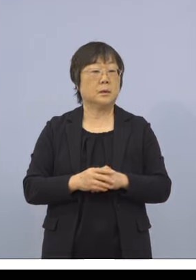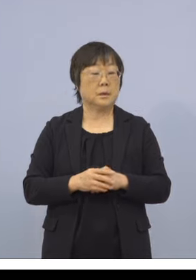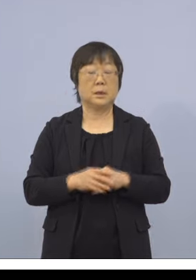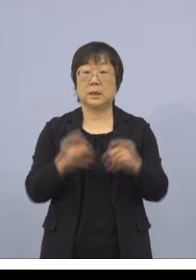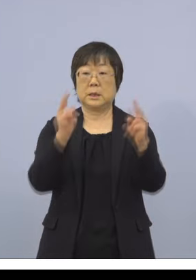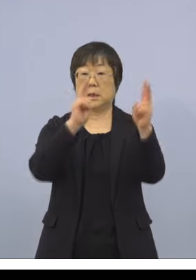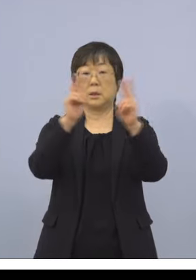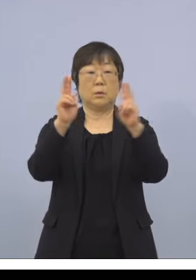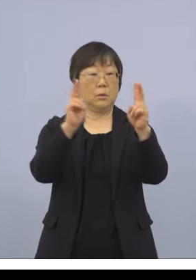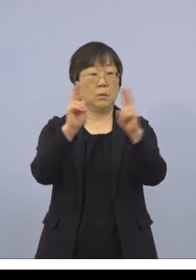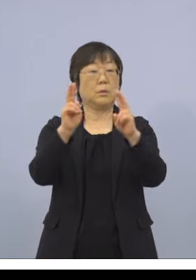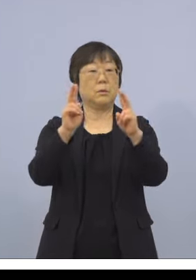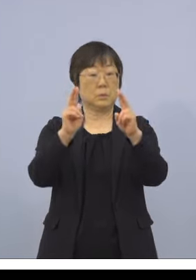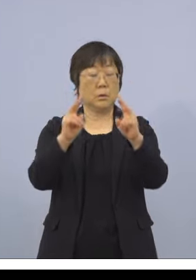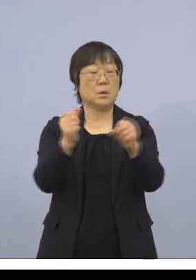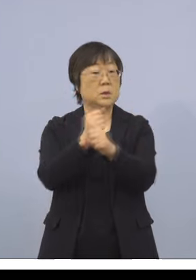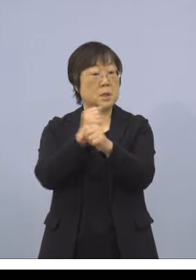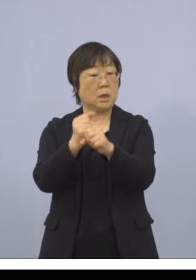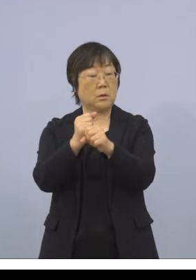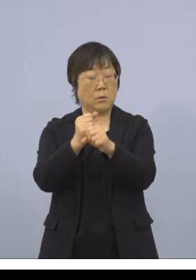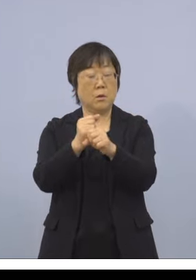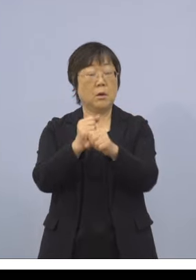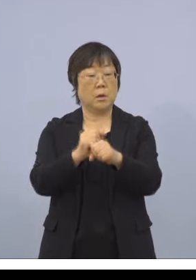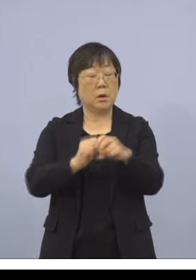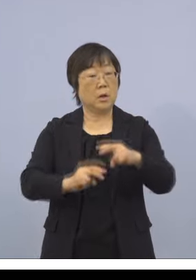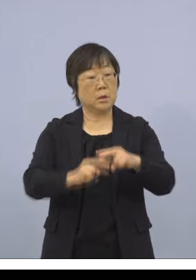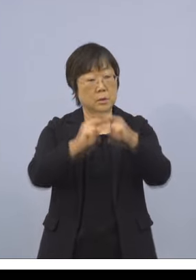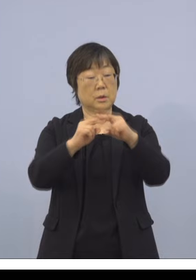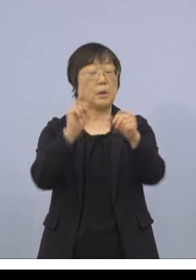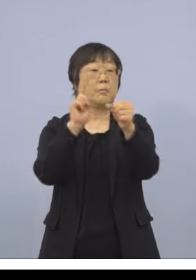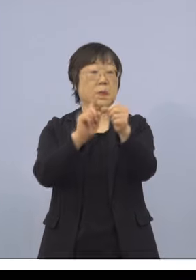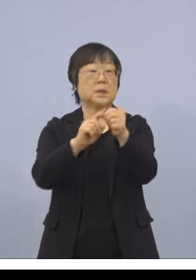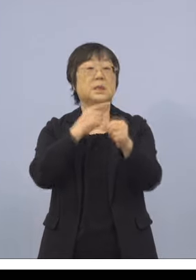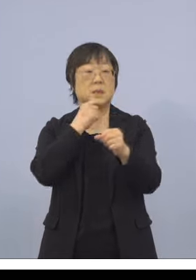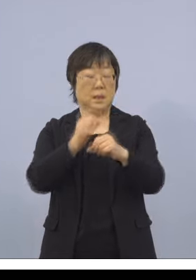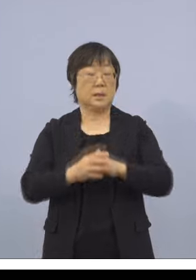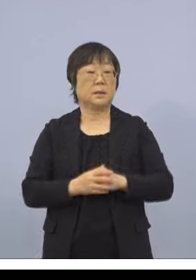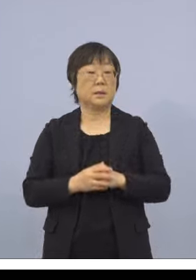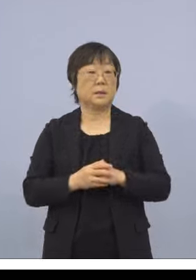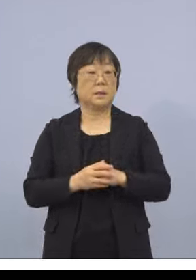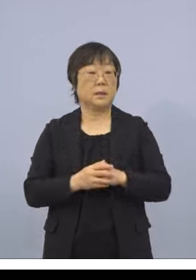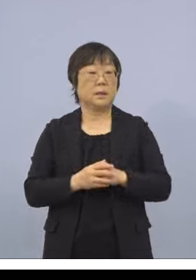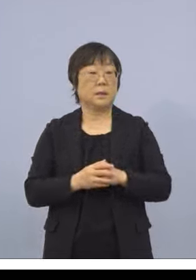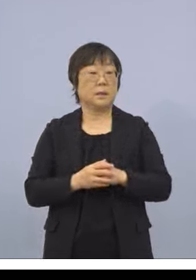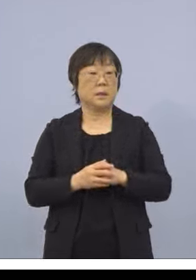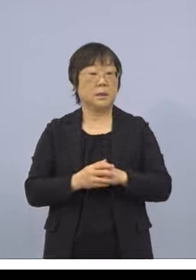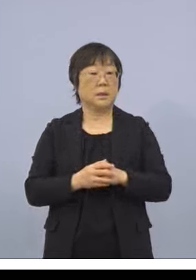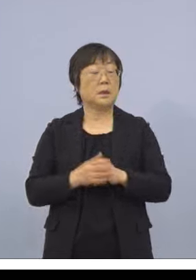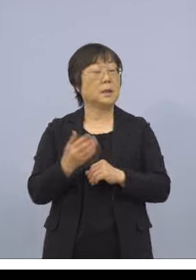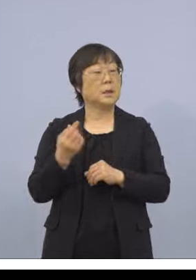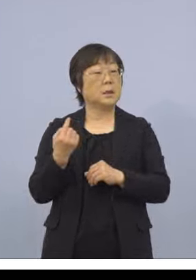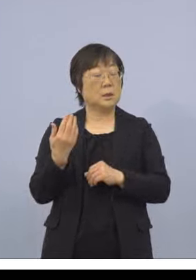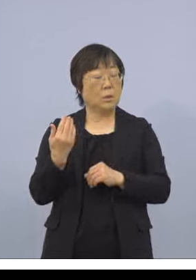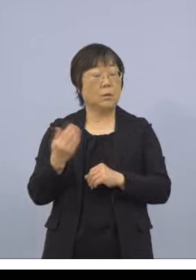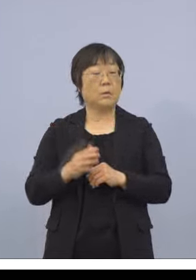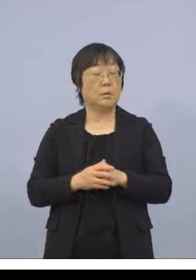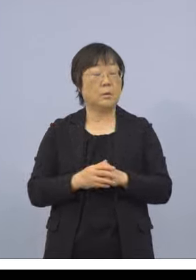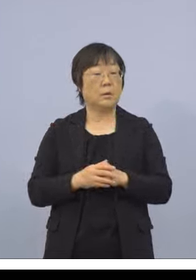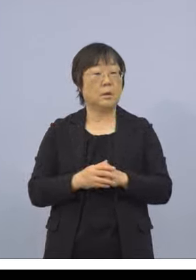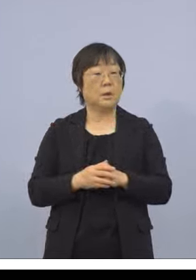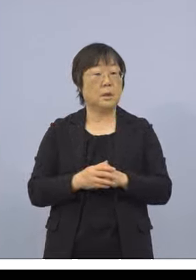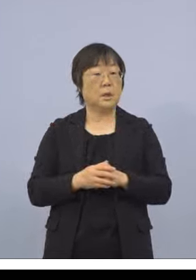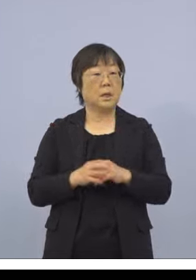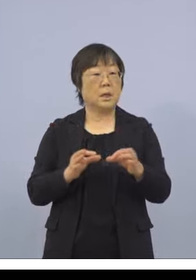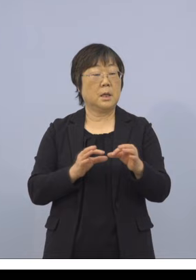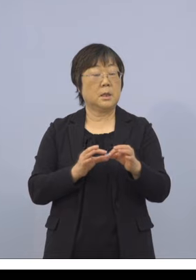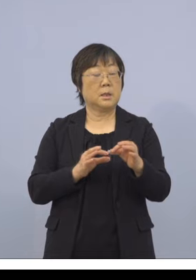企業と産業集積を目指していきたいと、まあ、これも昨日経済産業省の皆様方とも大変